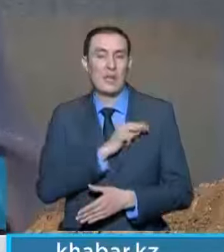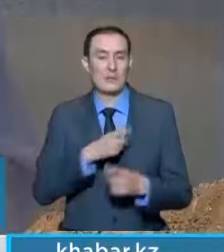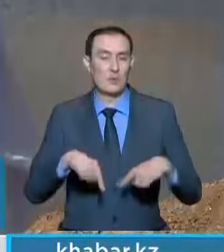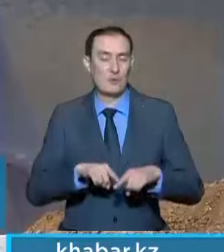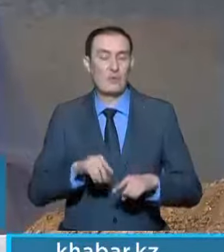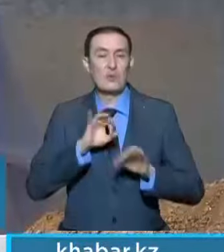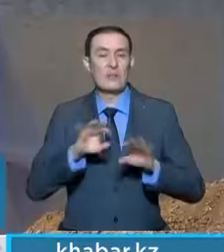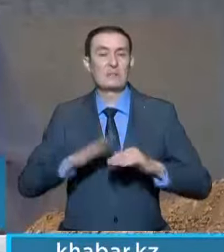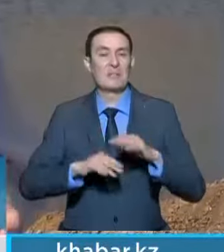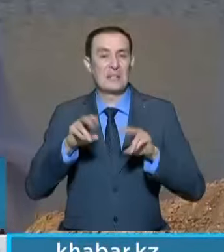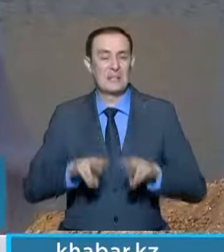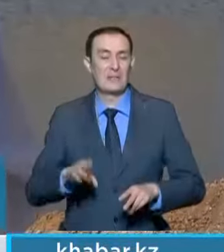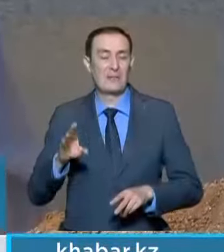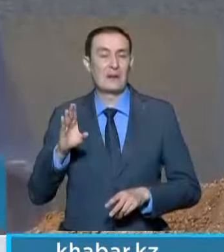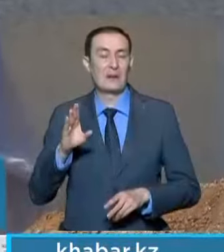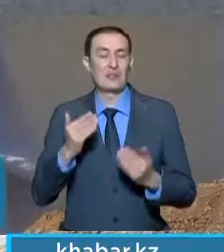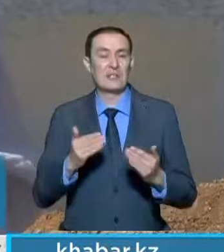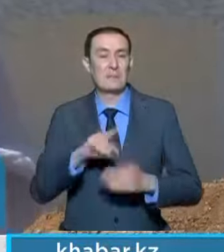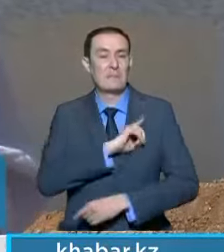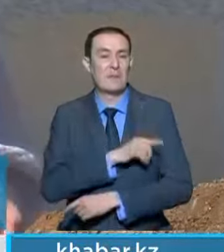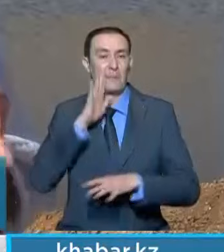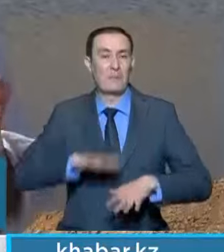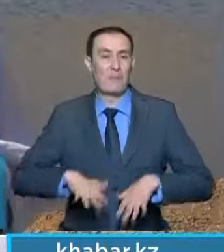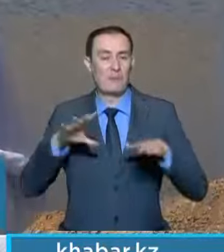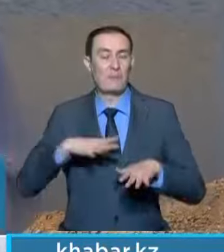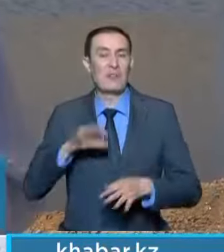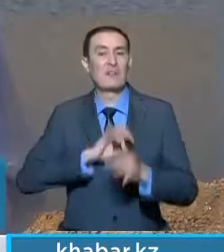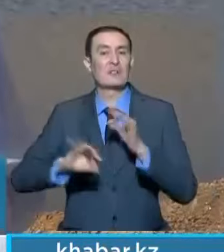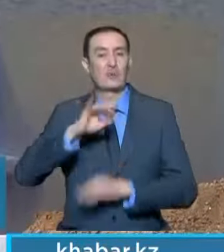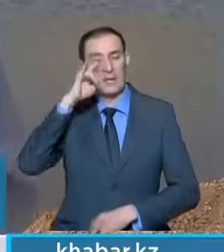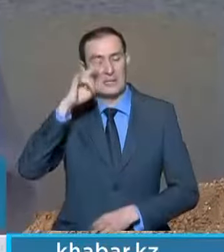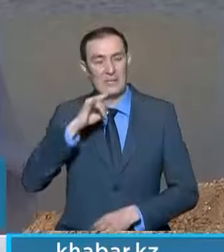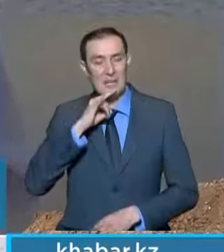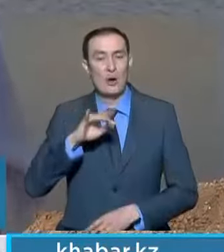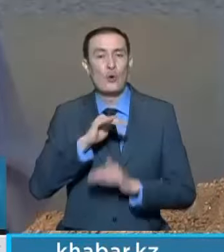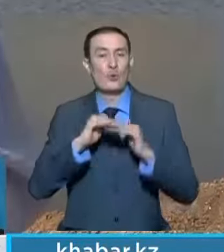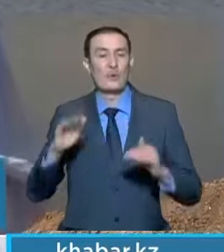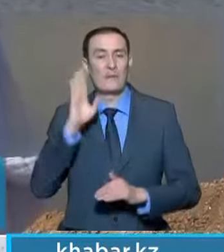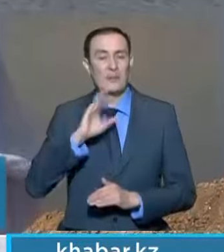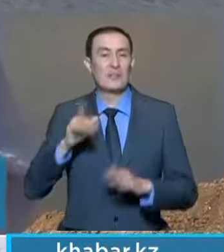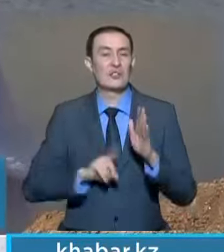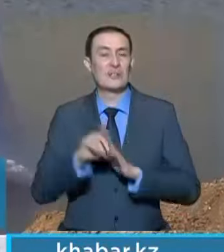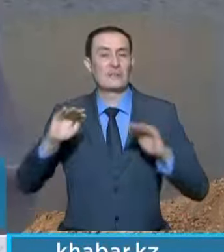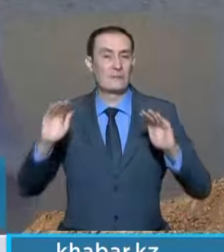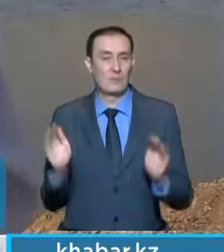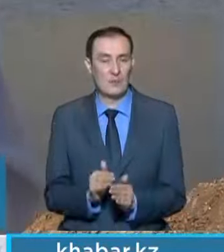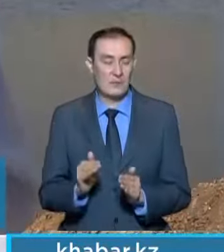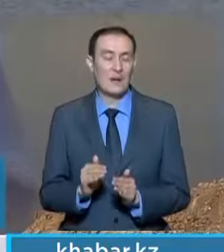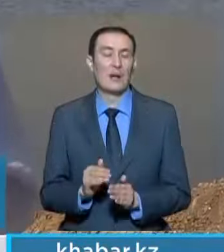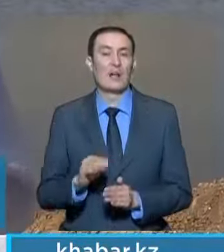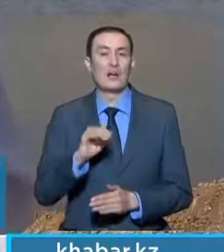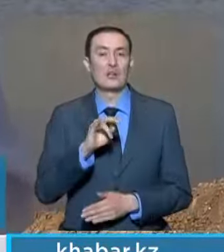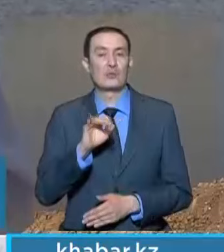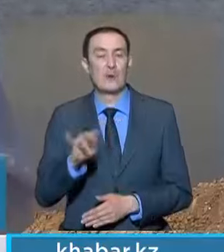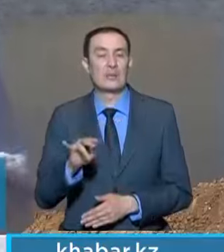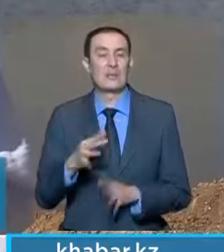По словам специалистов Казгидромета, пик паводка прошел на востоке области. Уровень воды идет на спад в селе Жарсу от Бурлинского